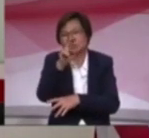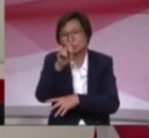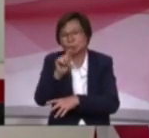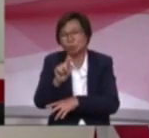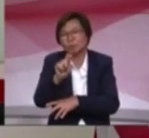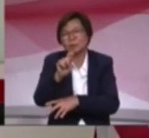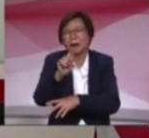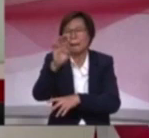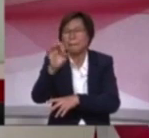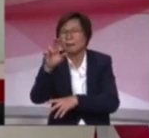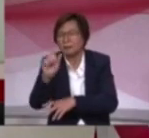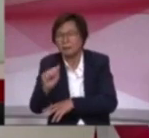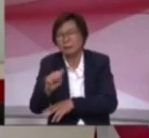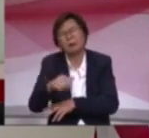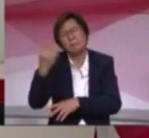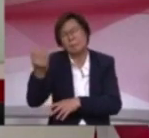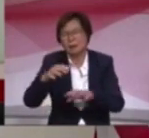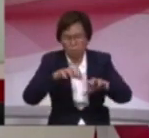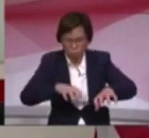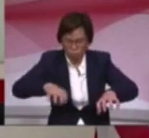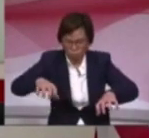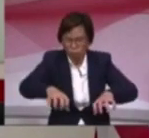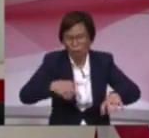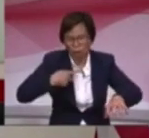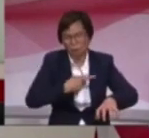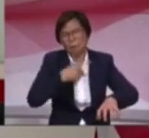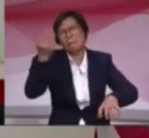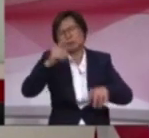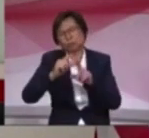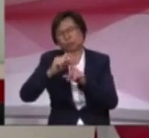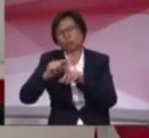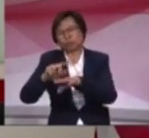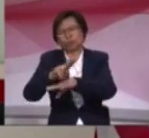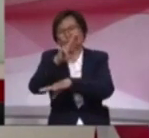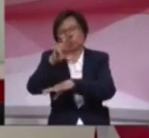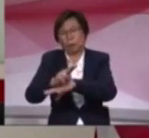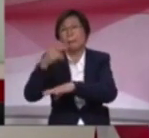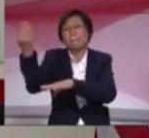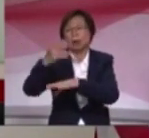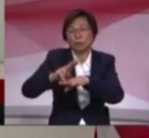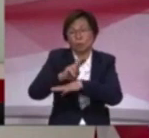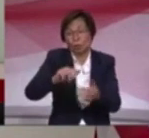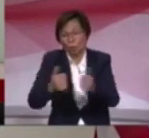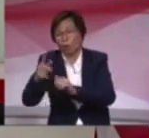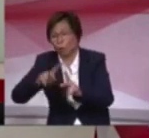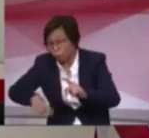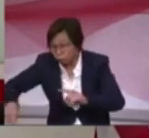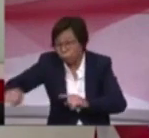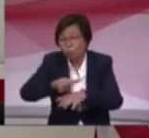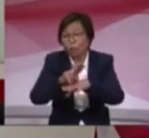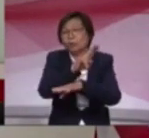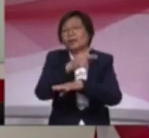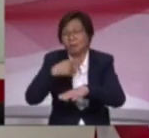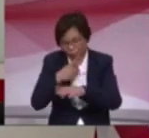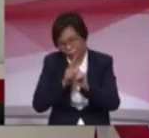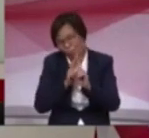Jadi itu daerah yang kita biasa gunakan. Jadi daerah yang biasa yang digunakan oleh orang ramai, itulah yang kita